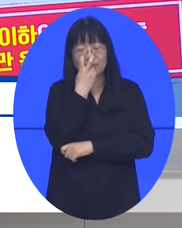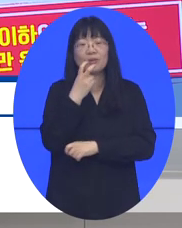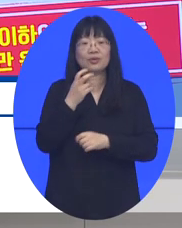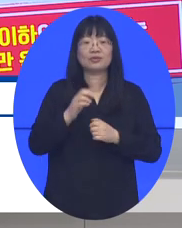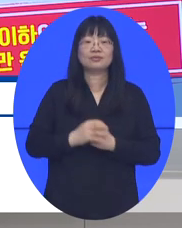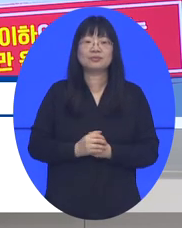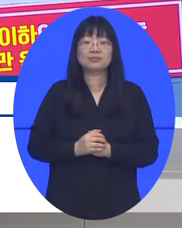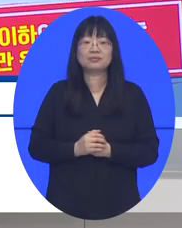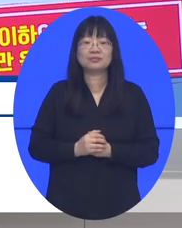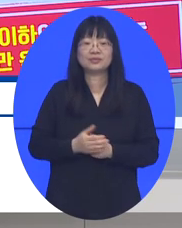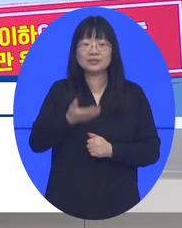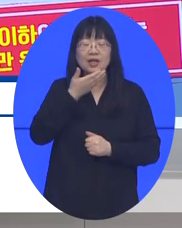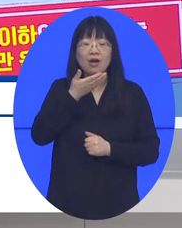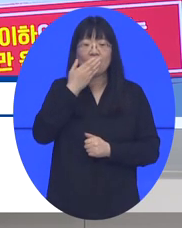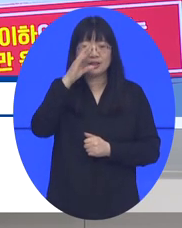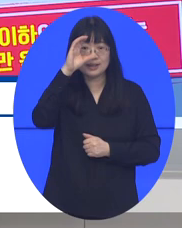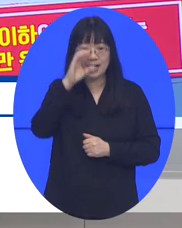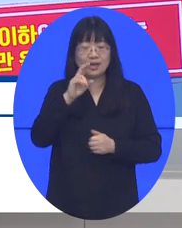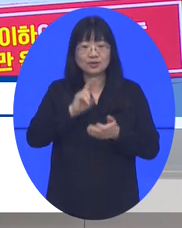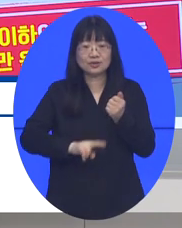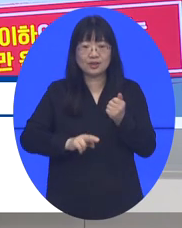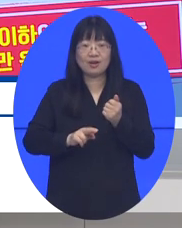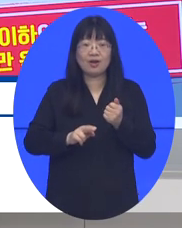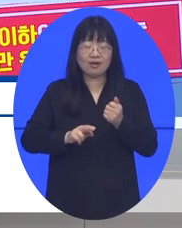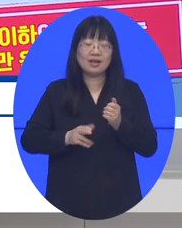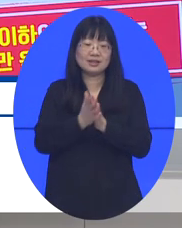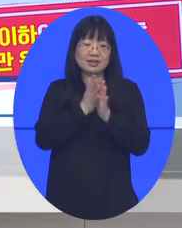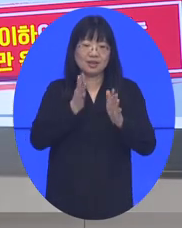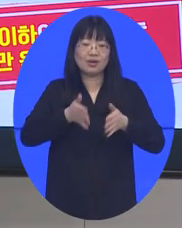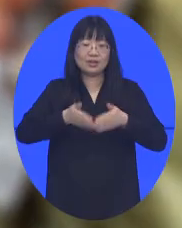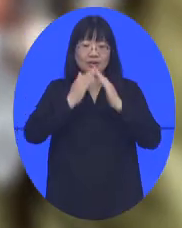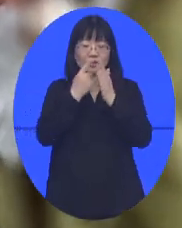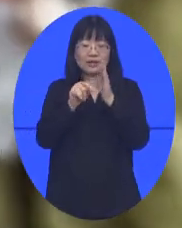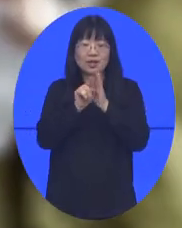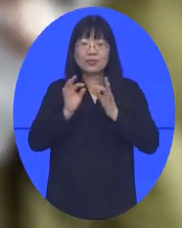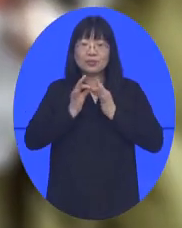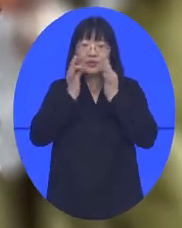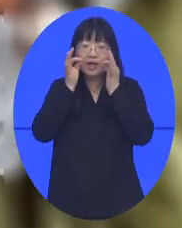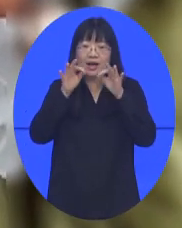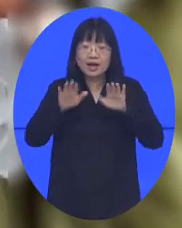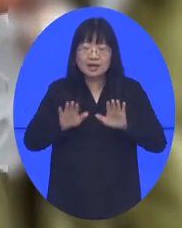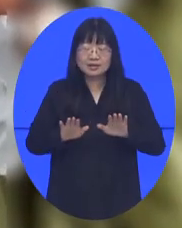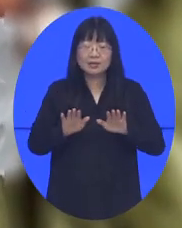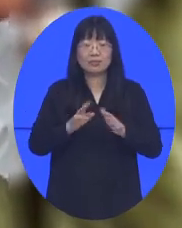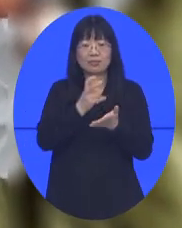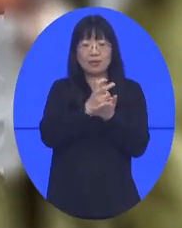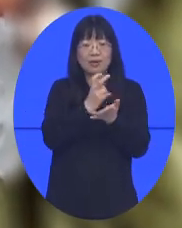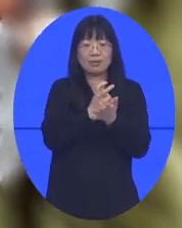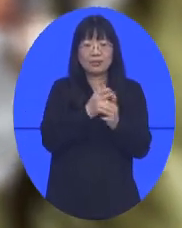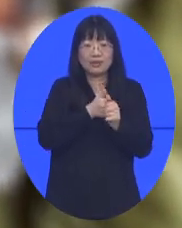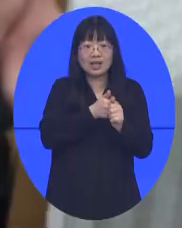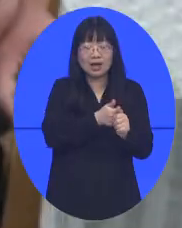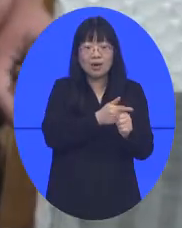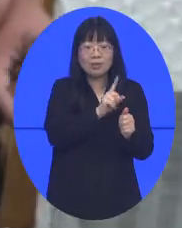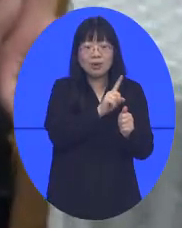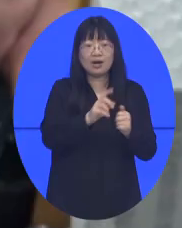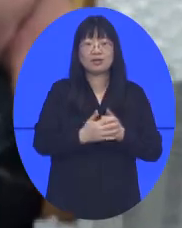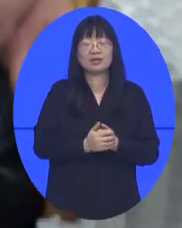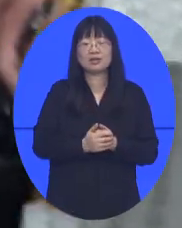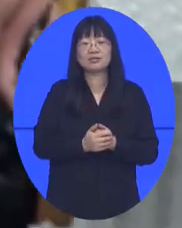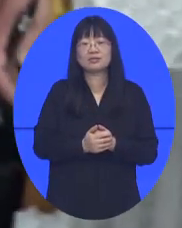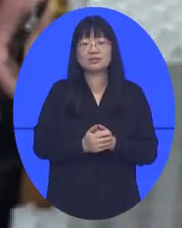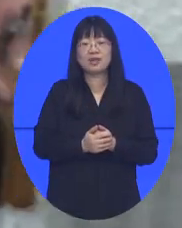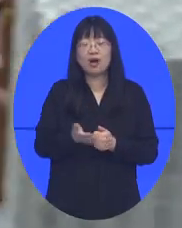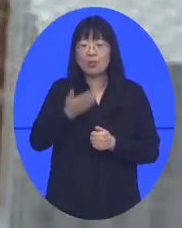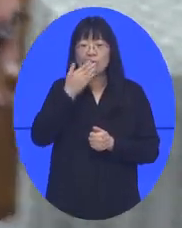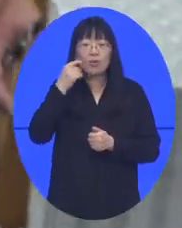통하여 식용란 유통질서 확립을 위해 노력하겠습니다. 축산물 위생관리법에 따르면 부적합한 식용란을 판매